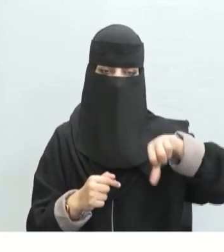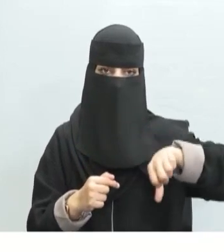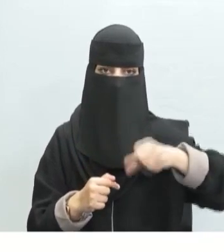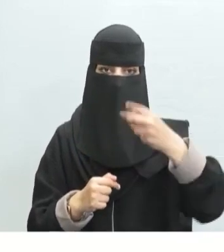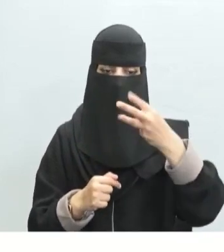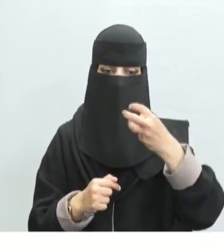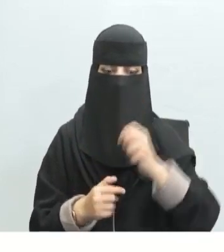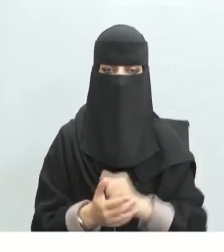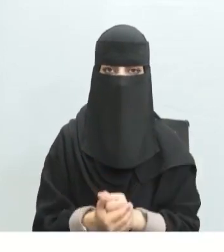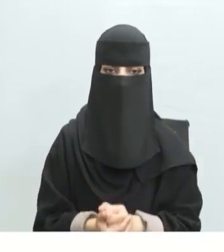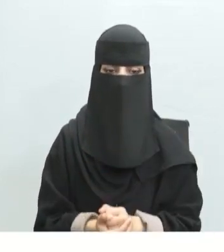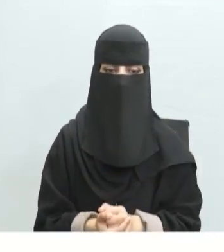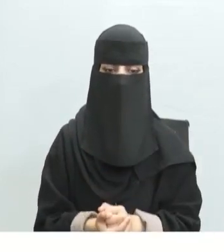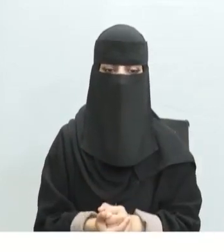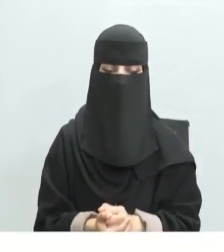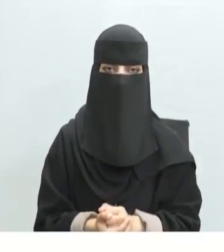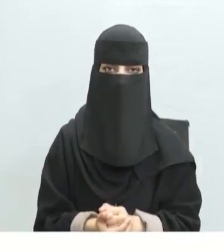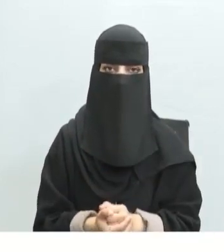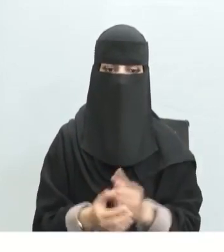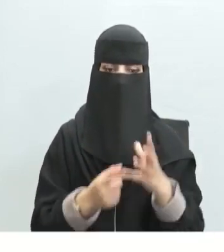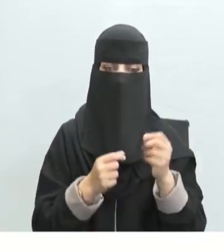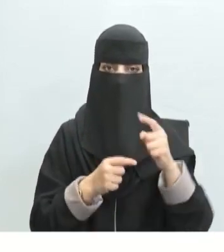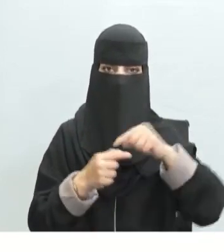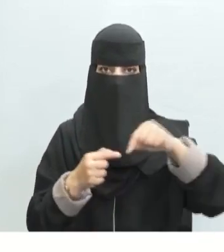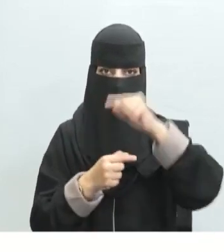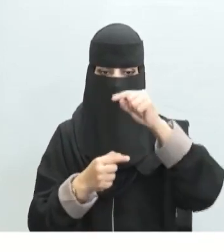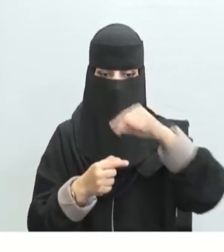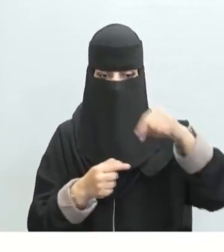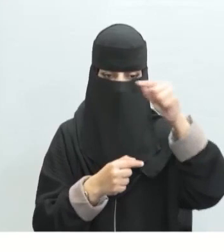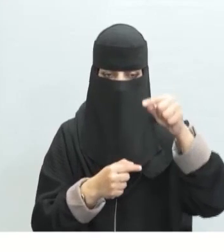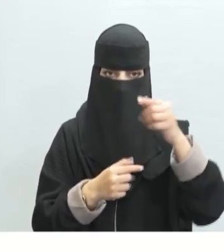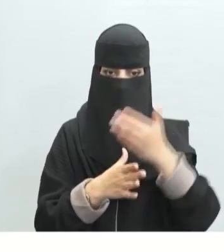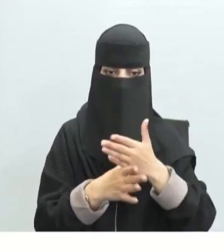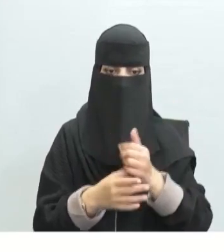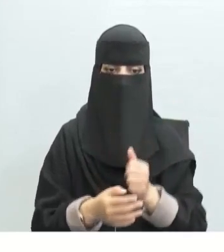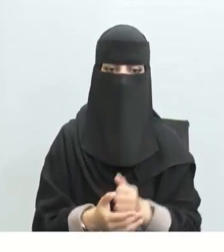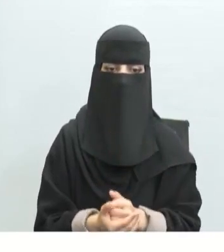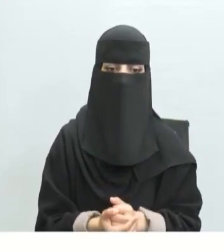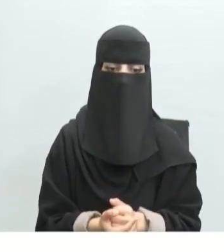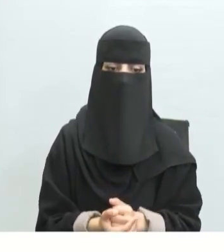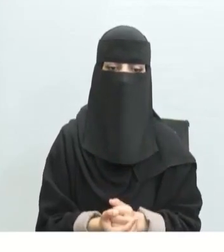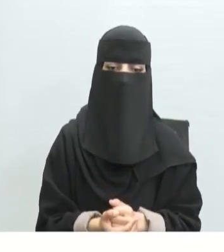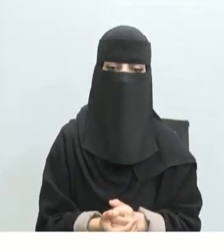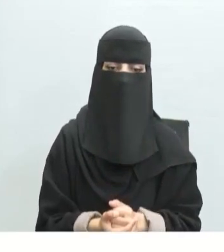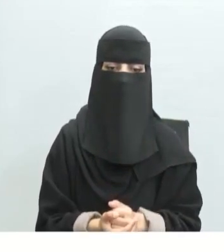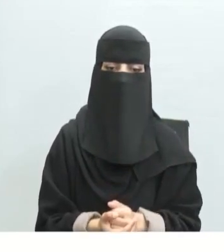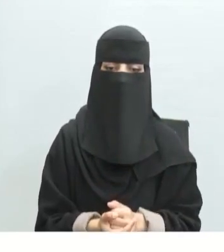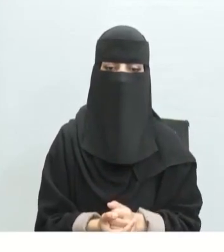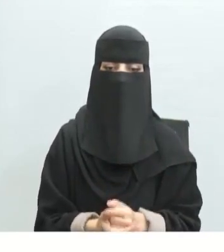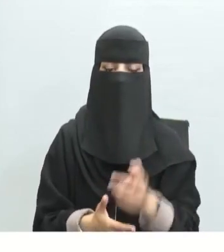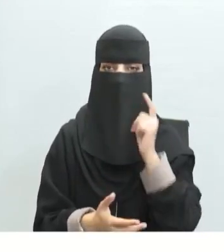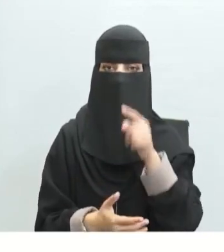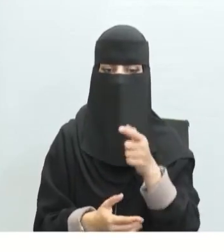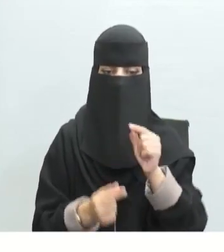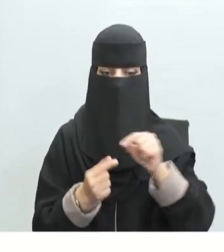39 39 ناخذ جذر الطرفين عاد عشان نطلع احنا قيمه الا a